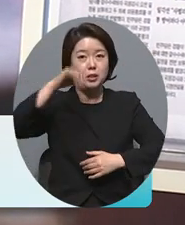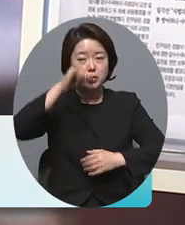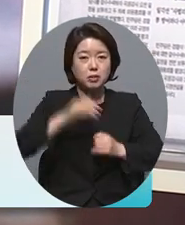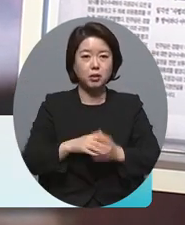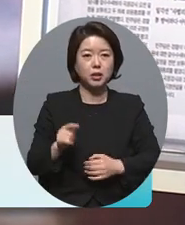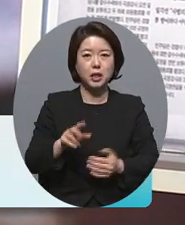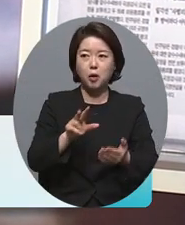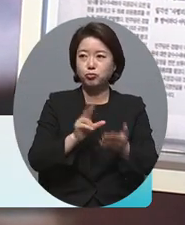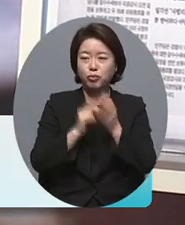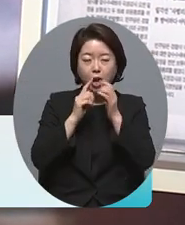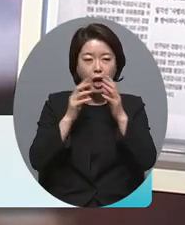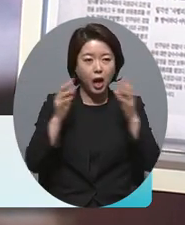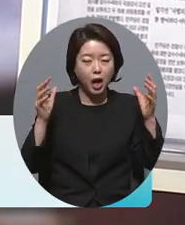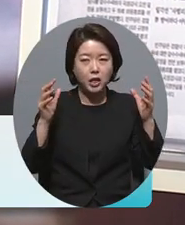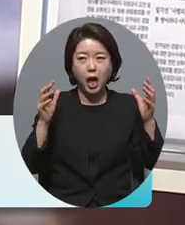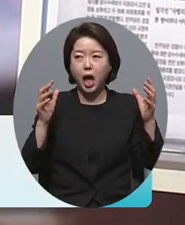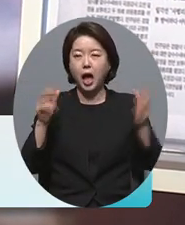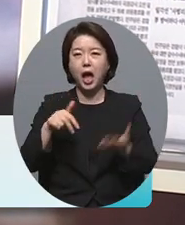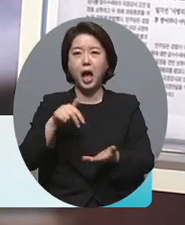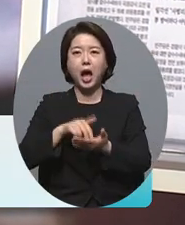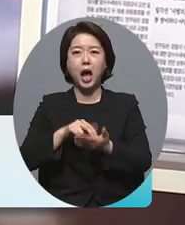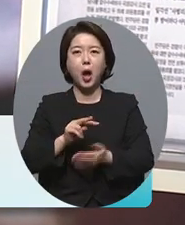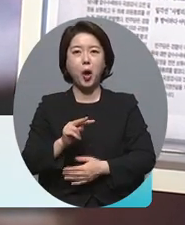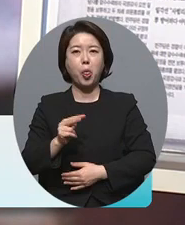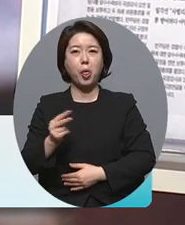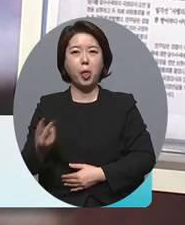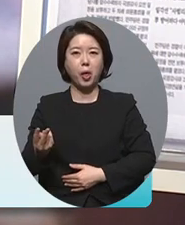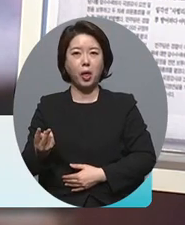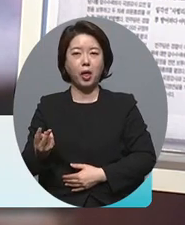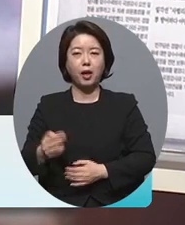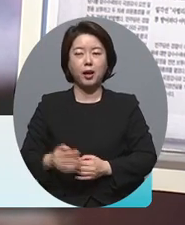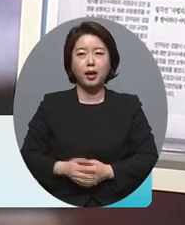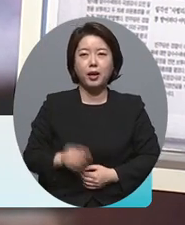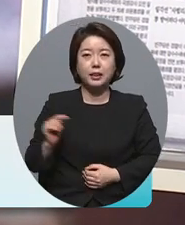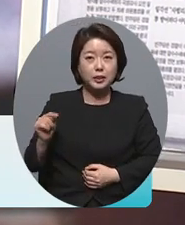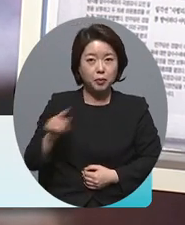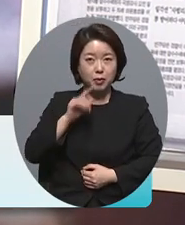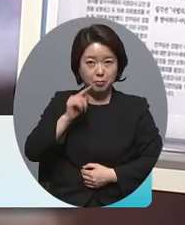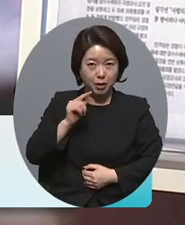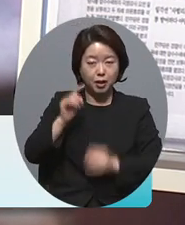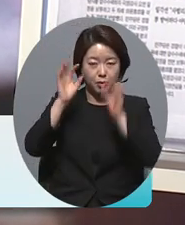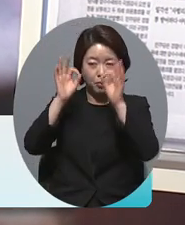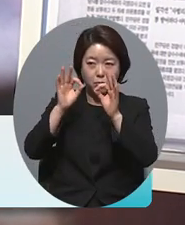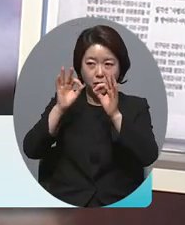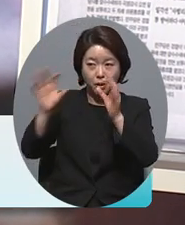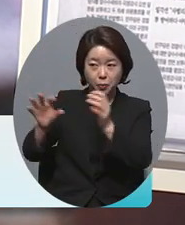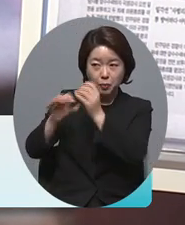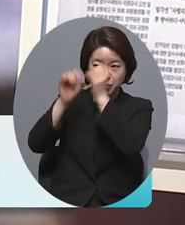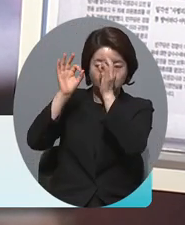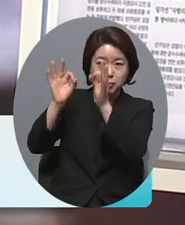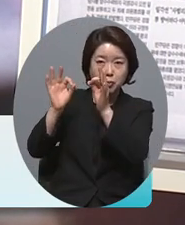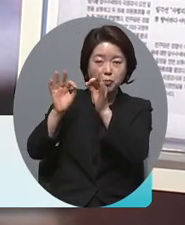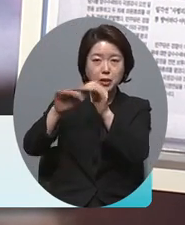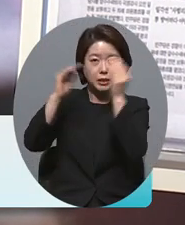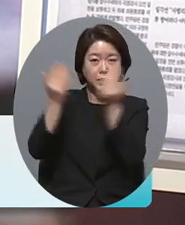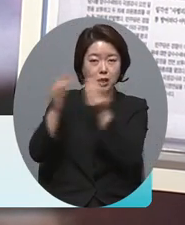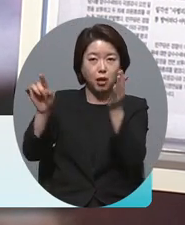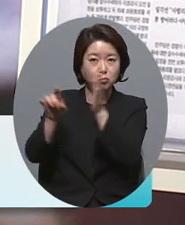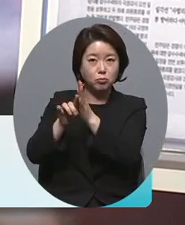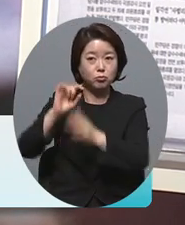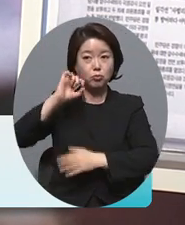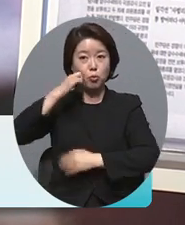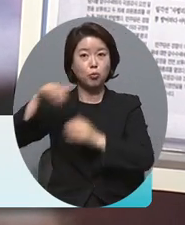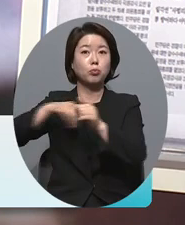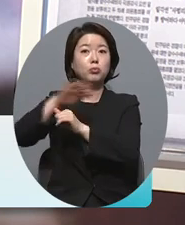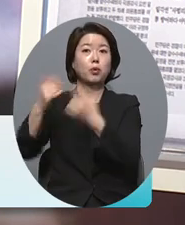문제가 되면서 저분이 이제 태도를 바꾸게 되는 거죠. 그래서 저분의 말씀을 액면 그대로 뭐 다 믿기는 좀 어려운